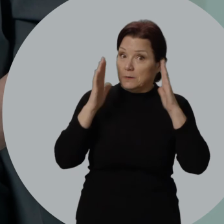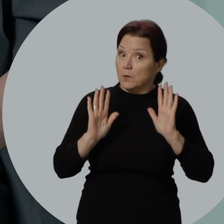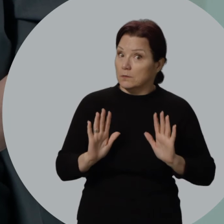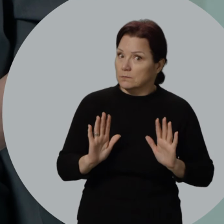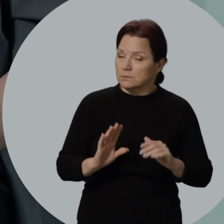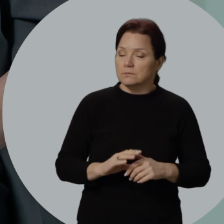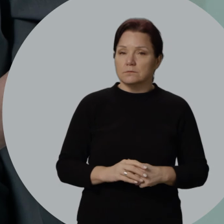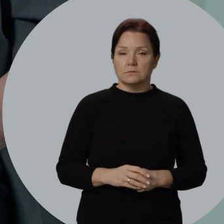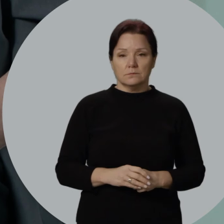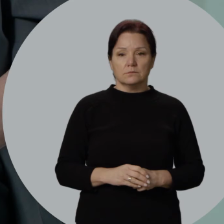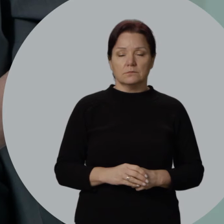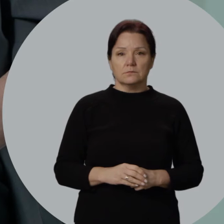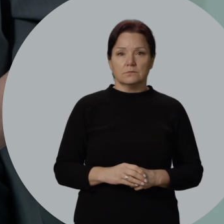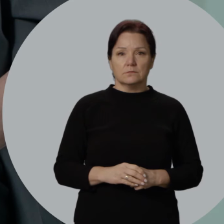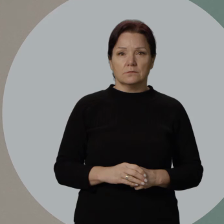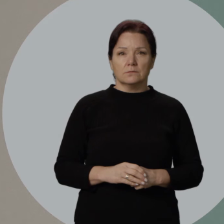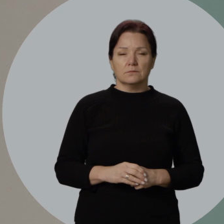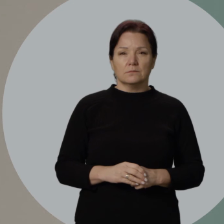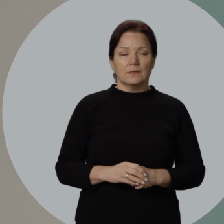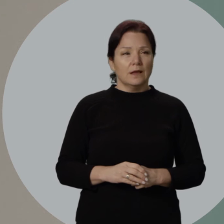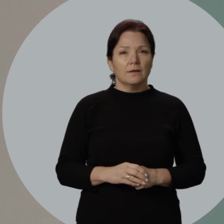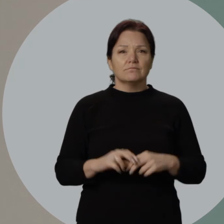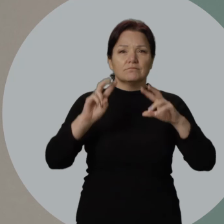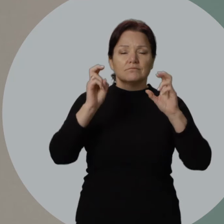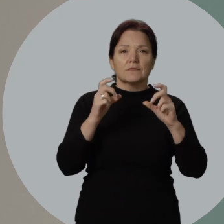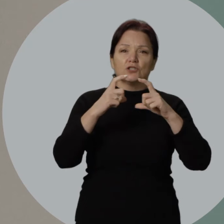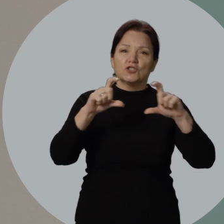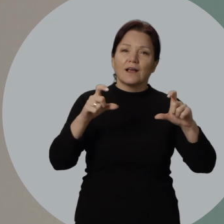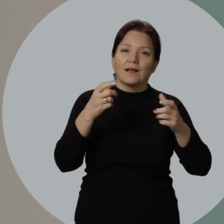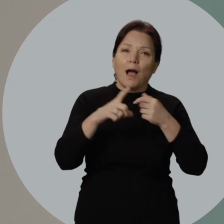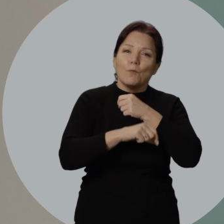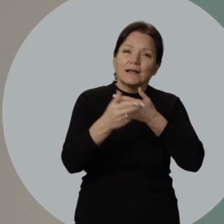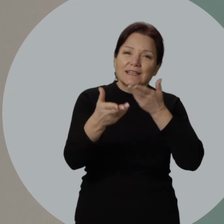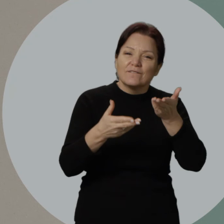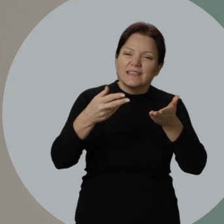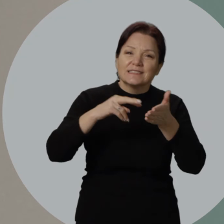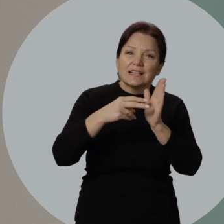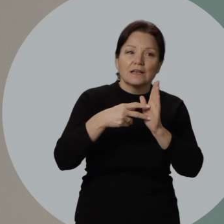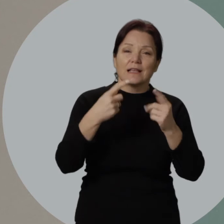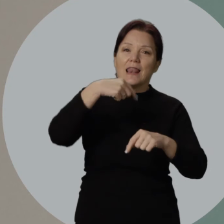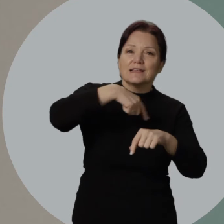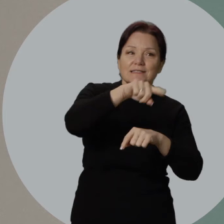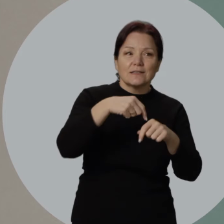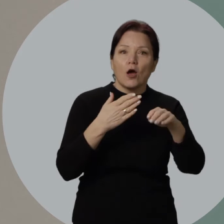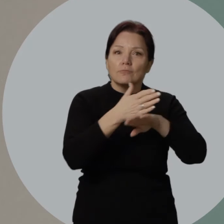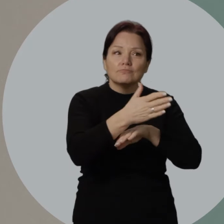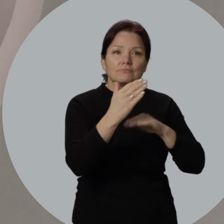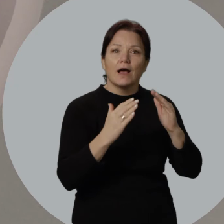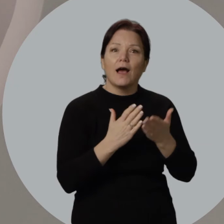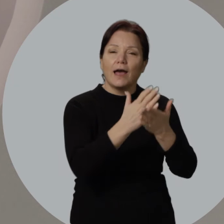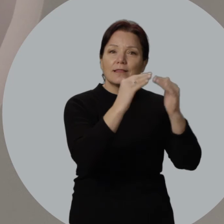Honnêtement, je ne sais pas. Elle avait vraiment besoin de plus d'heures en chèque emploi-service. Ça, c'est des heures en soutien à domicile.